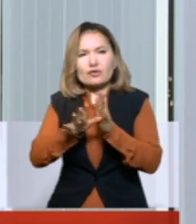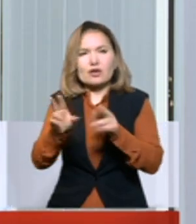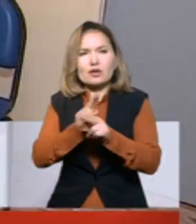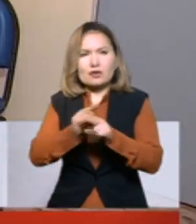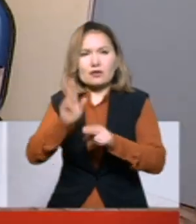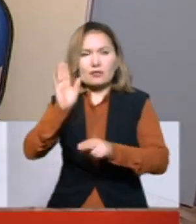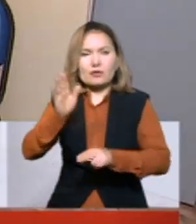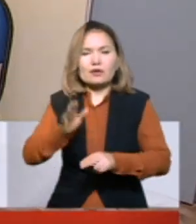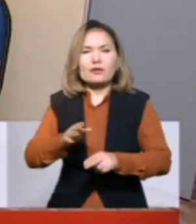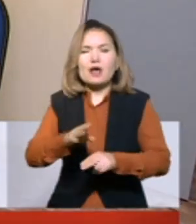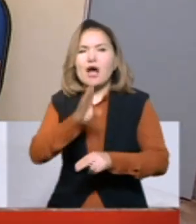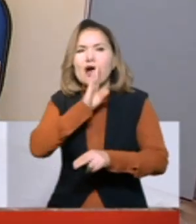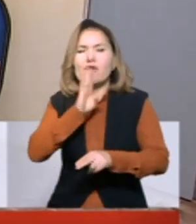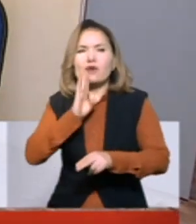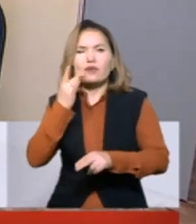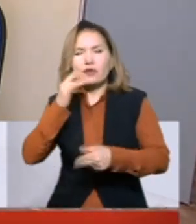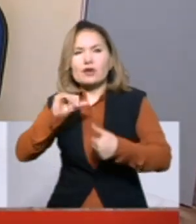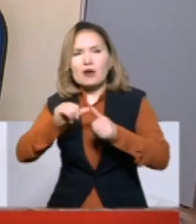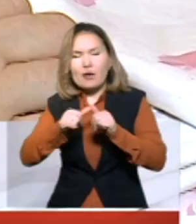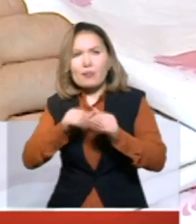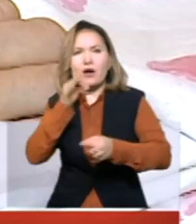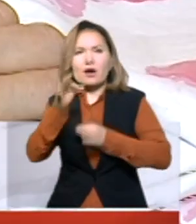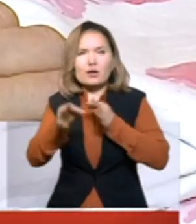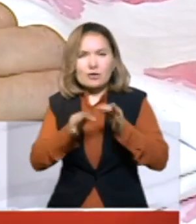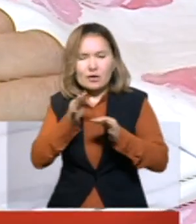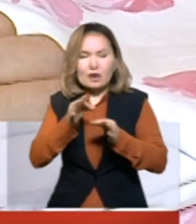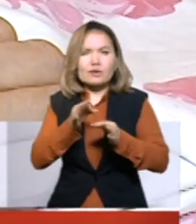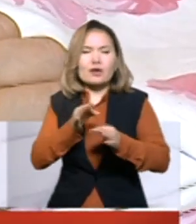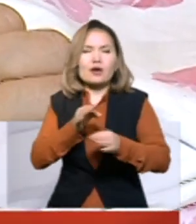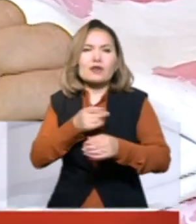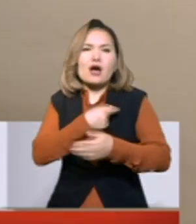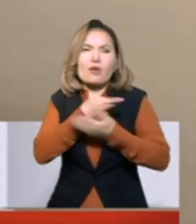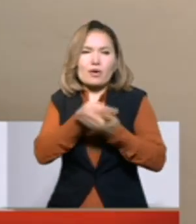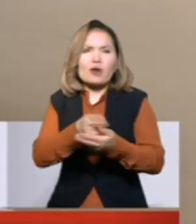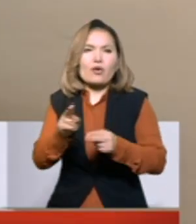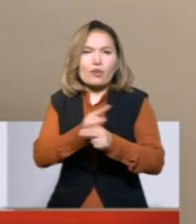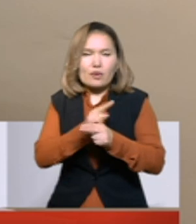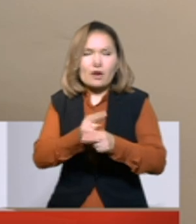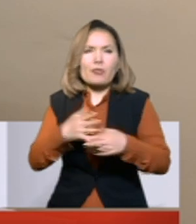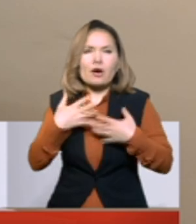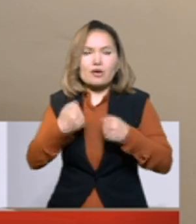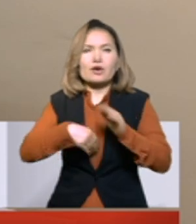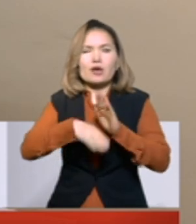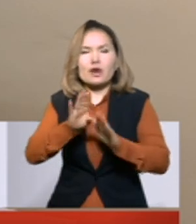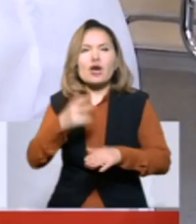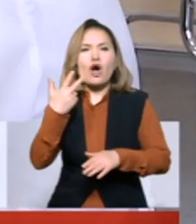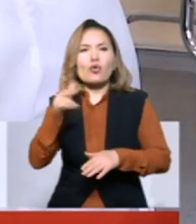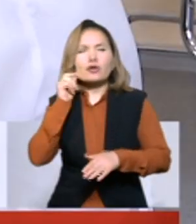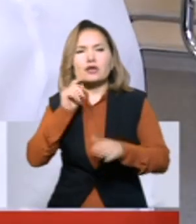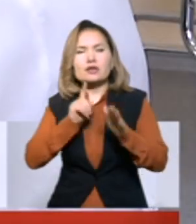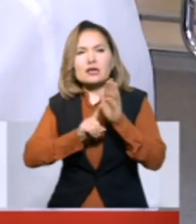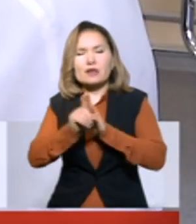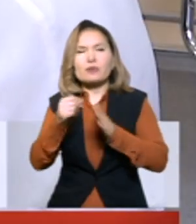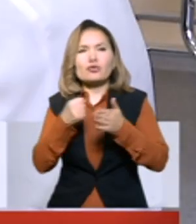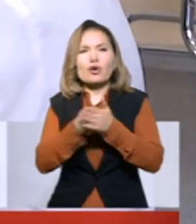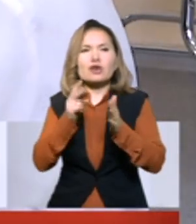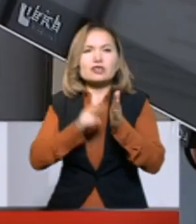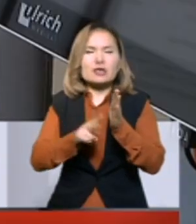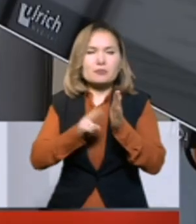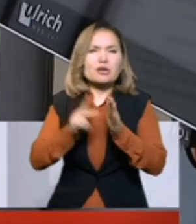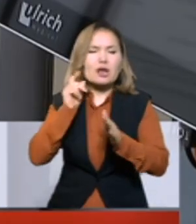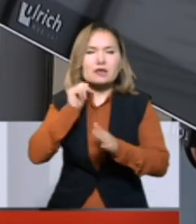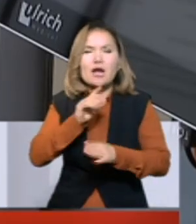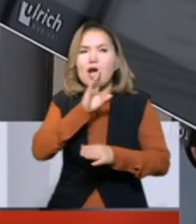жатырмын. Келіншек үздіксіз емделсе, жағдайы оңалады дейді дәрігерлер. Сондықтан 30-дан 70 жасқа дейінгі әйелдер 4 жылда бір